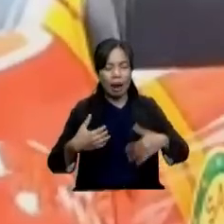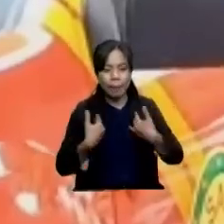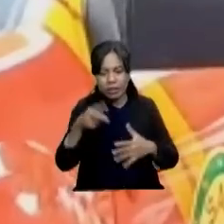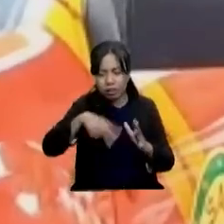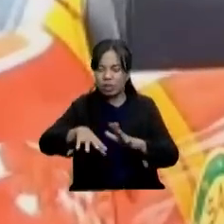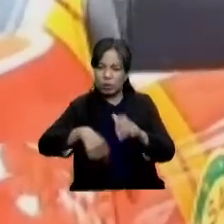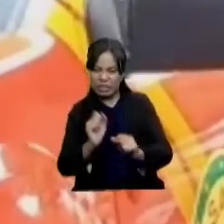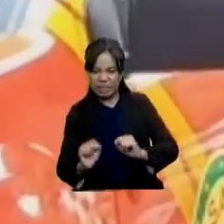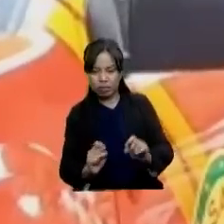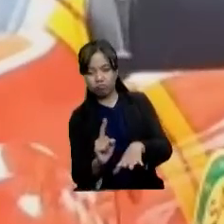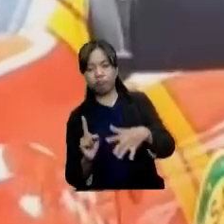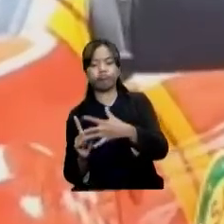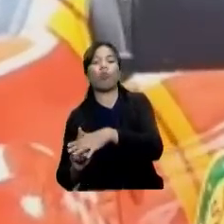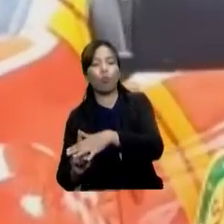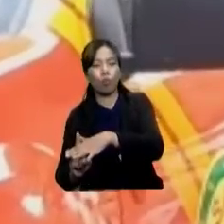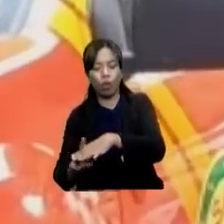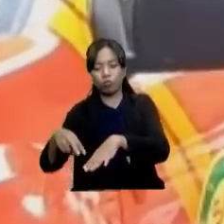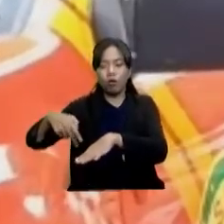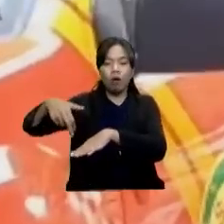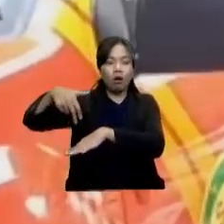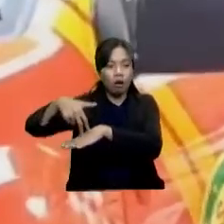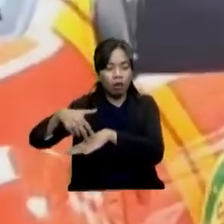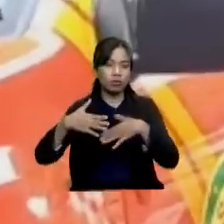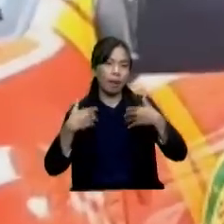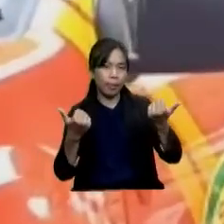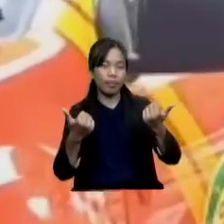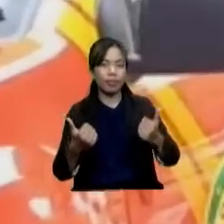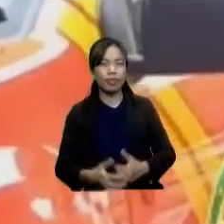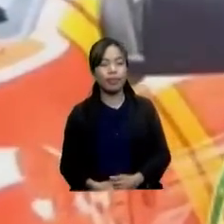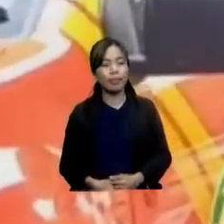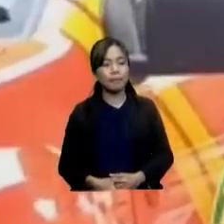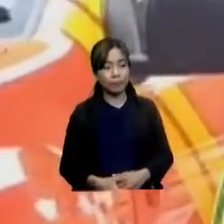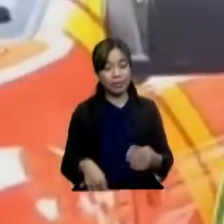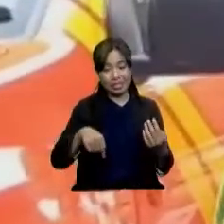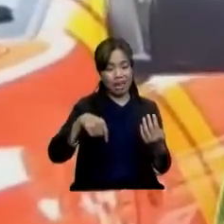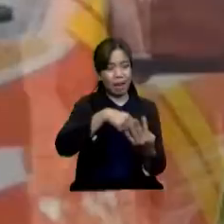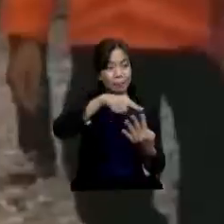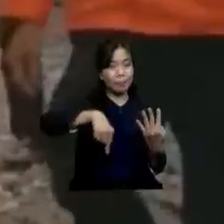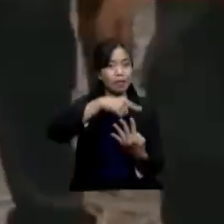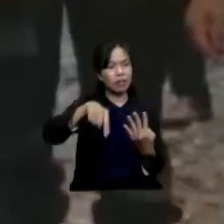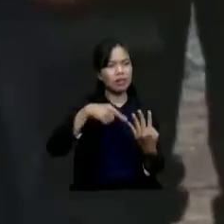dia berenang ke pinggir dan orang kelima selamat dan 4 orang tersebut pada saat ini dalam status MD.